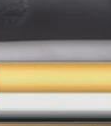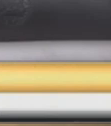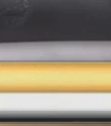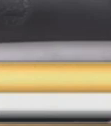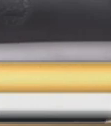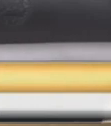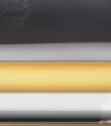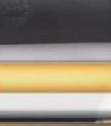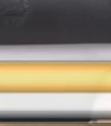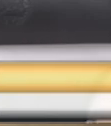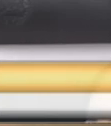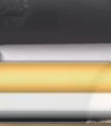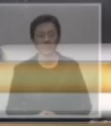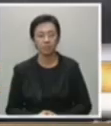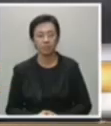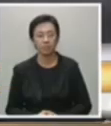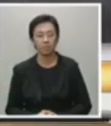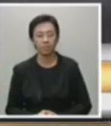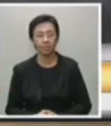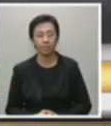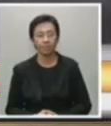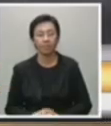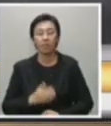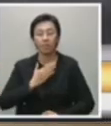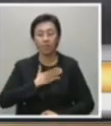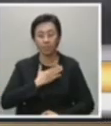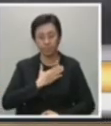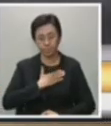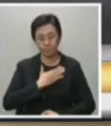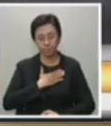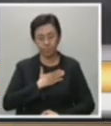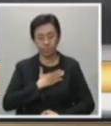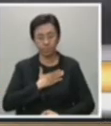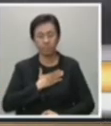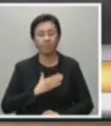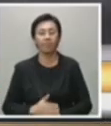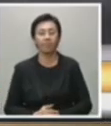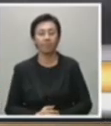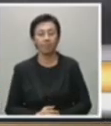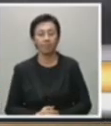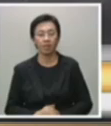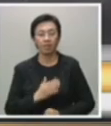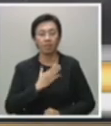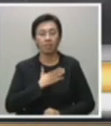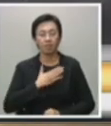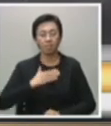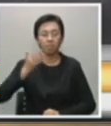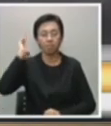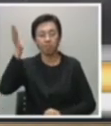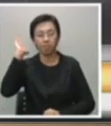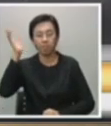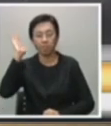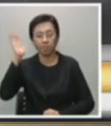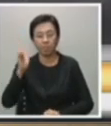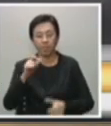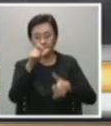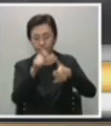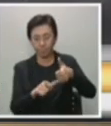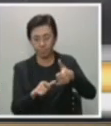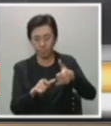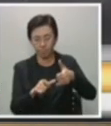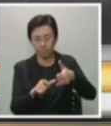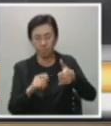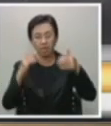โดยในส่วนของกระผมเองนั้นผมเป็นผู้อภิปรายพลเอกประยุทธ์จันทร์โ